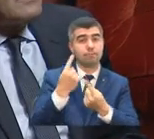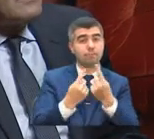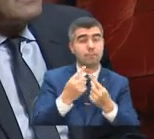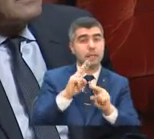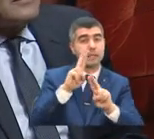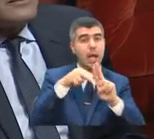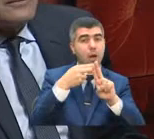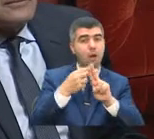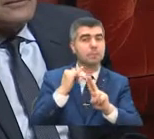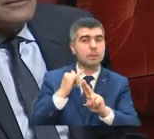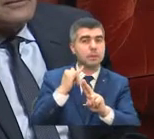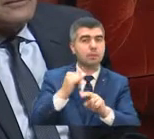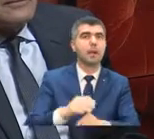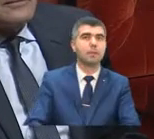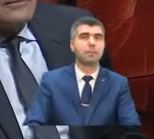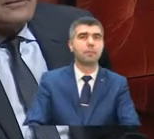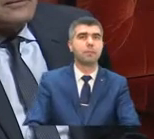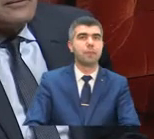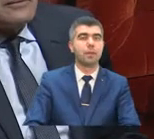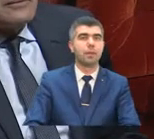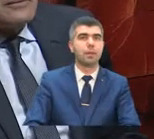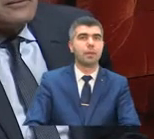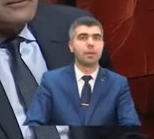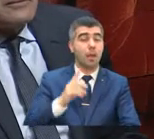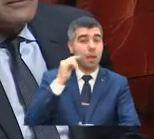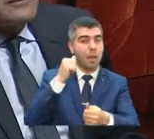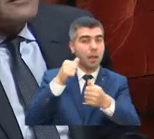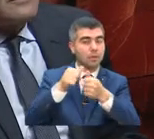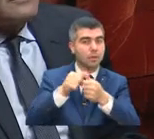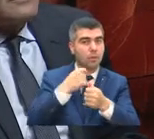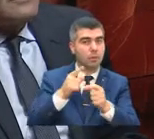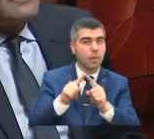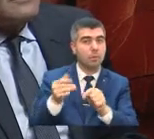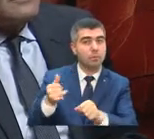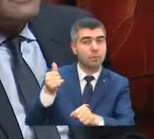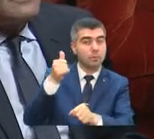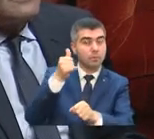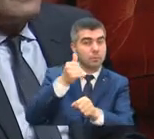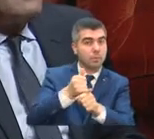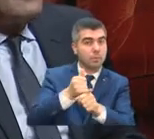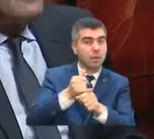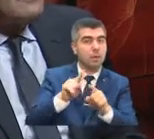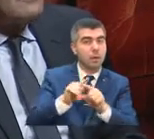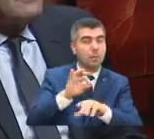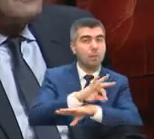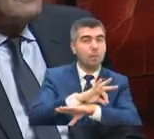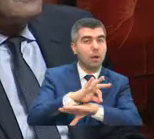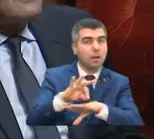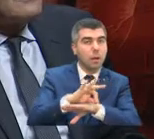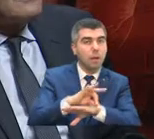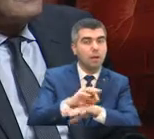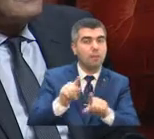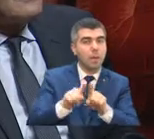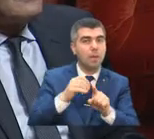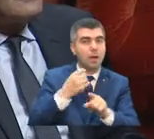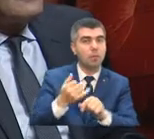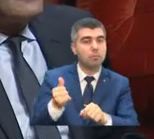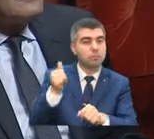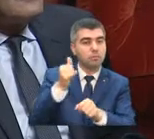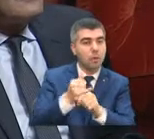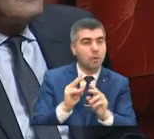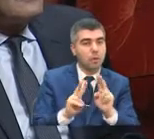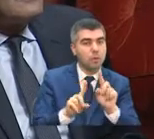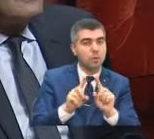من التذكير بأن التعيين في المناصب العليا مؤطر بمقتضيات